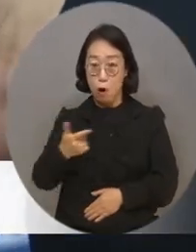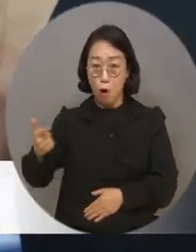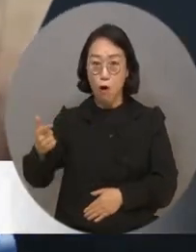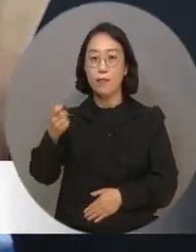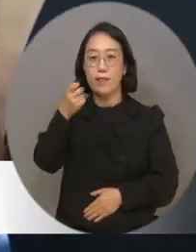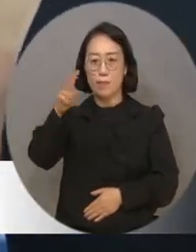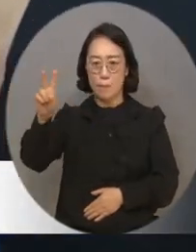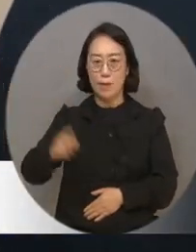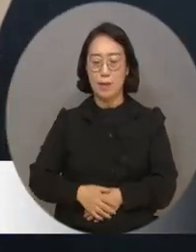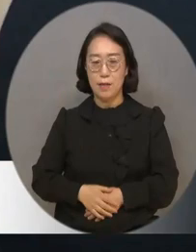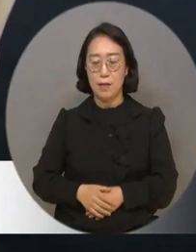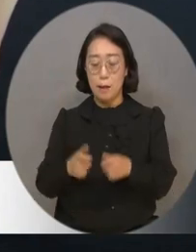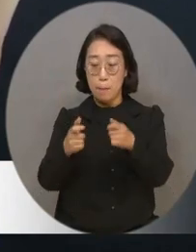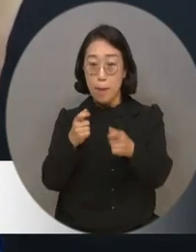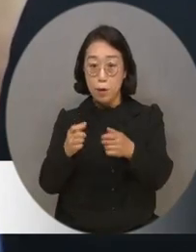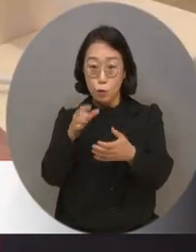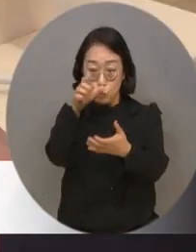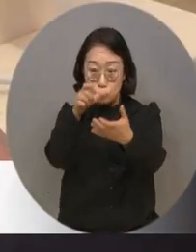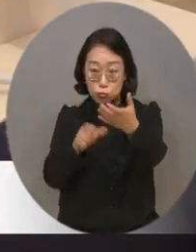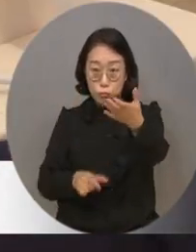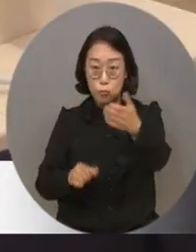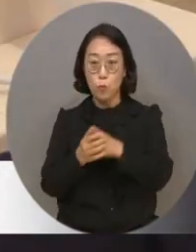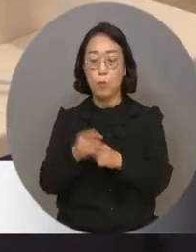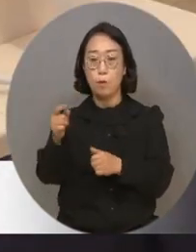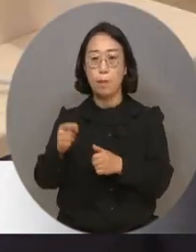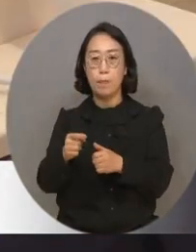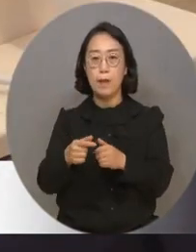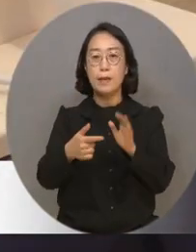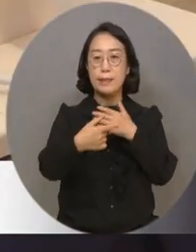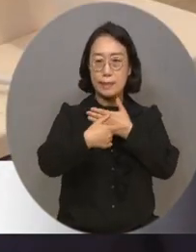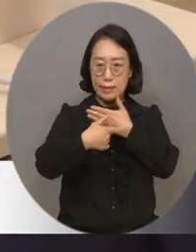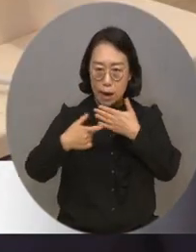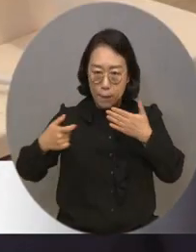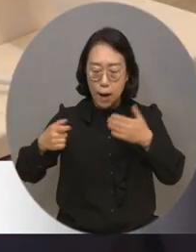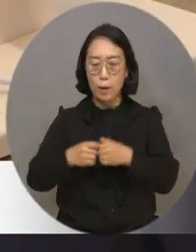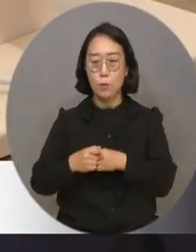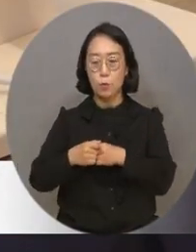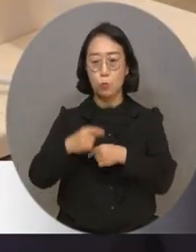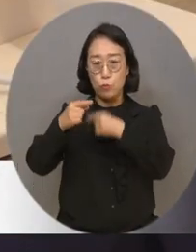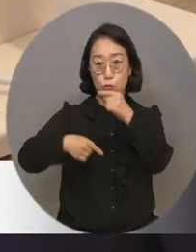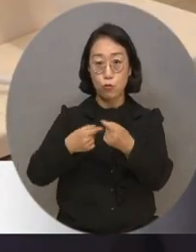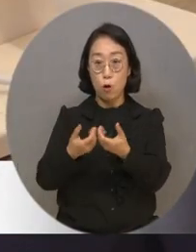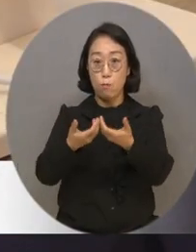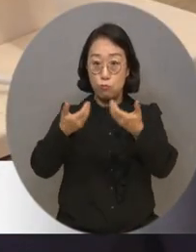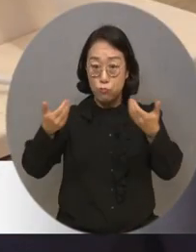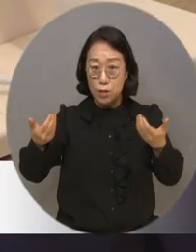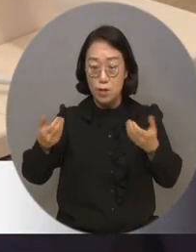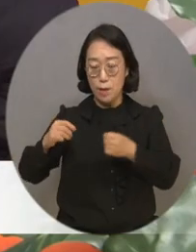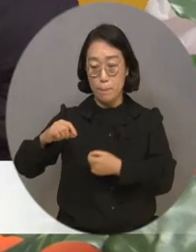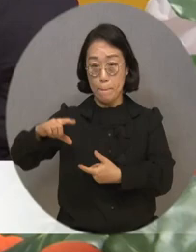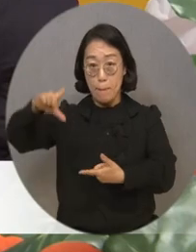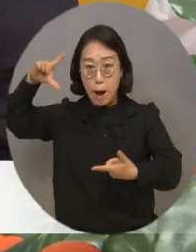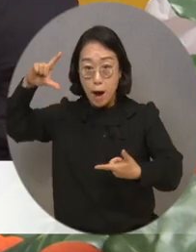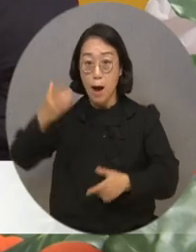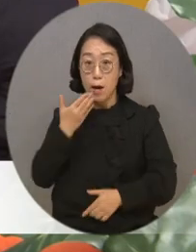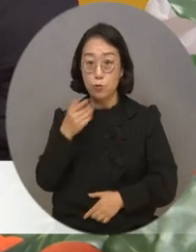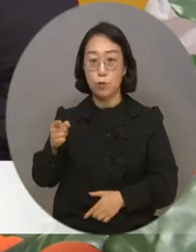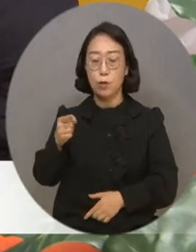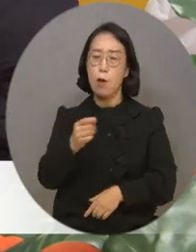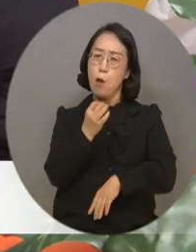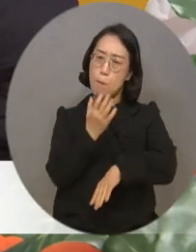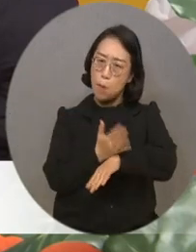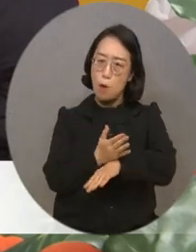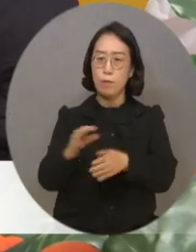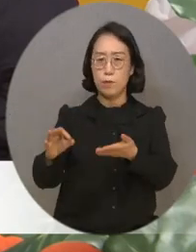조작 메뉴의 음성 안내와 폐쇄 자막 수업 화면 분리 수업 방송 화면 비율 확대 등 장애인